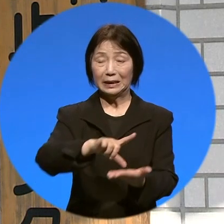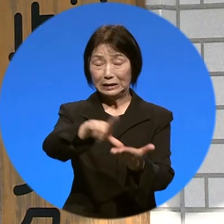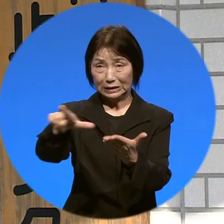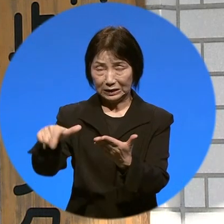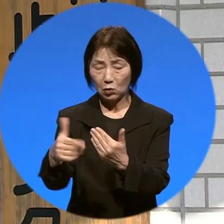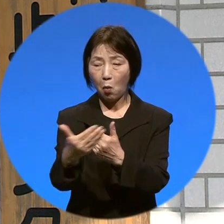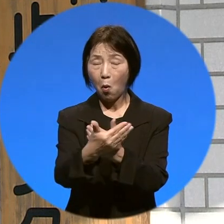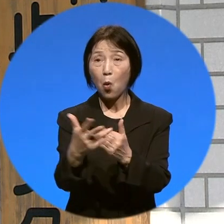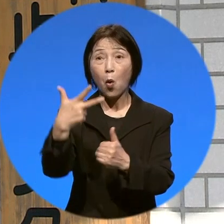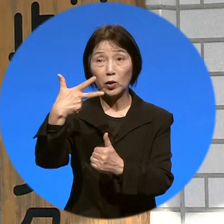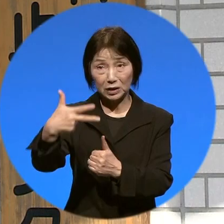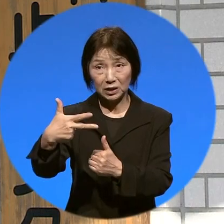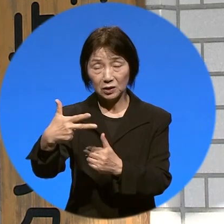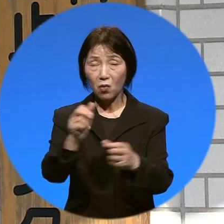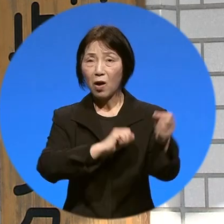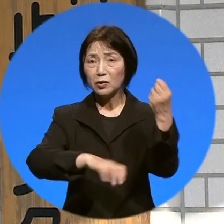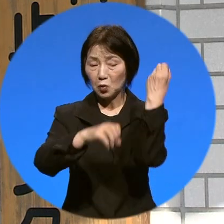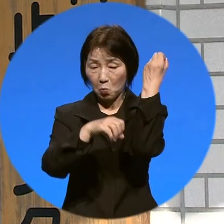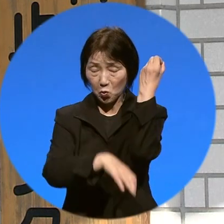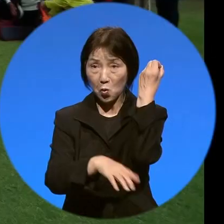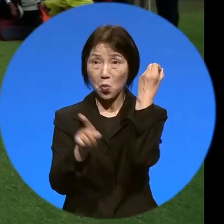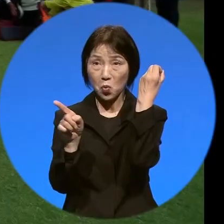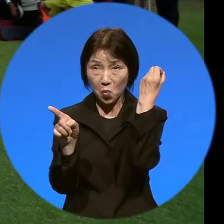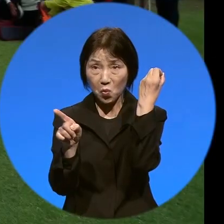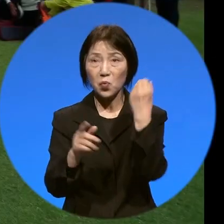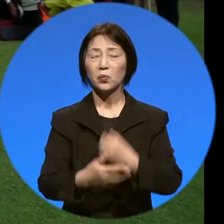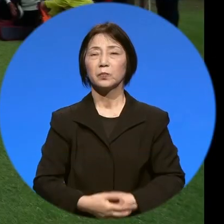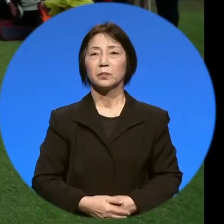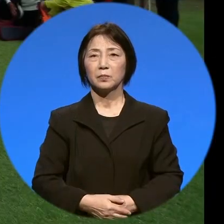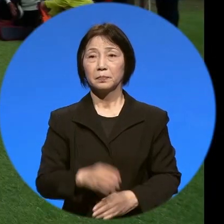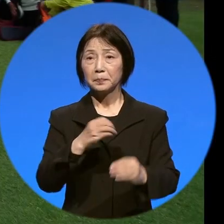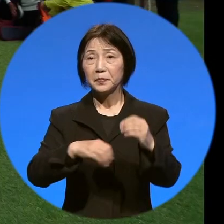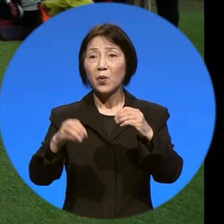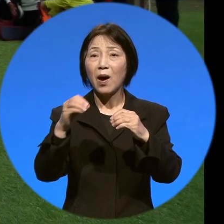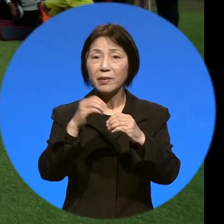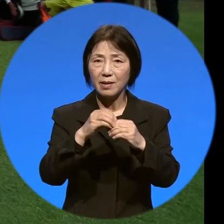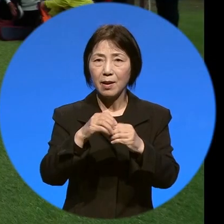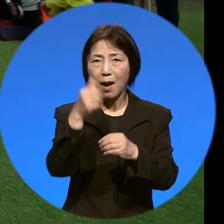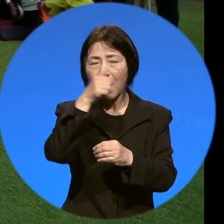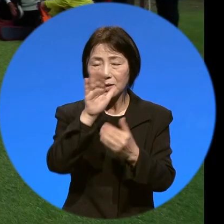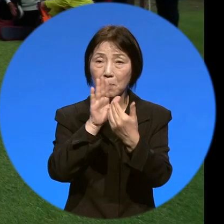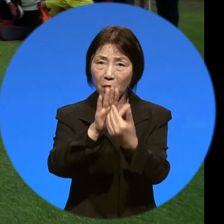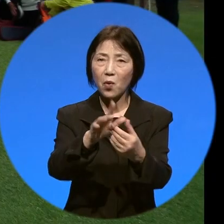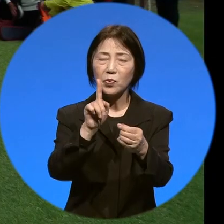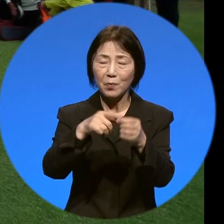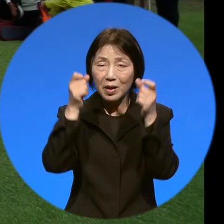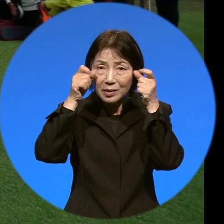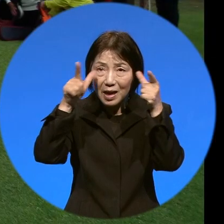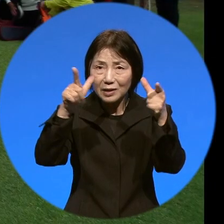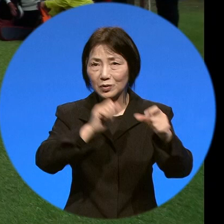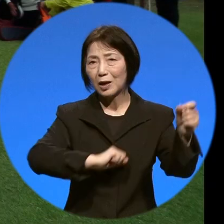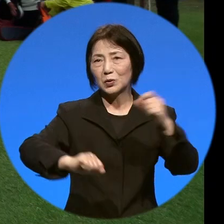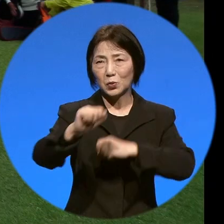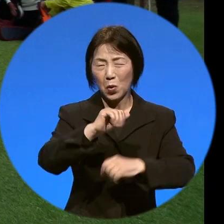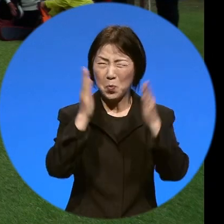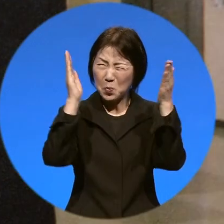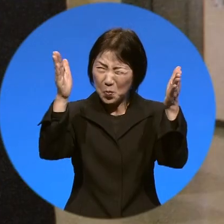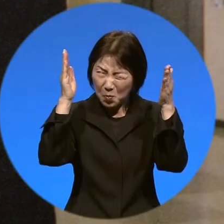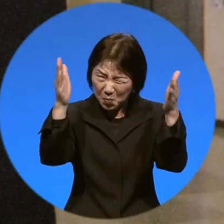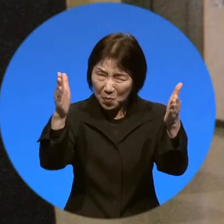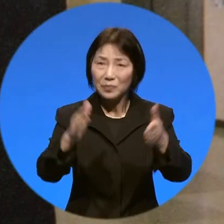の保護司の活動拠点となっています。さらに犯罪予防の啓発活動にも力を